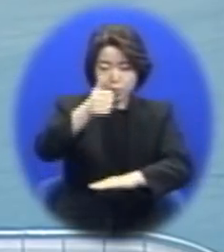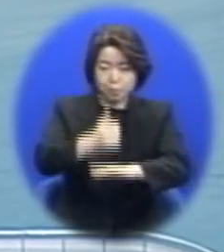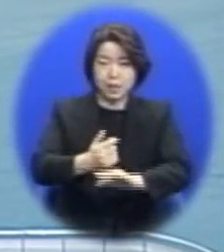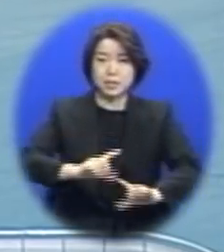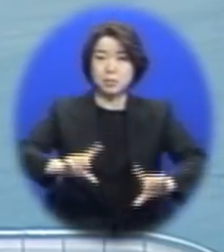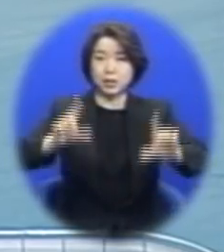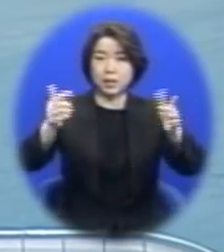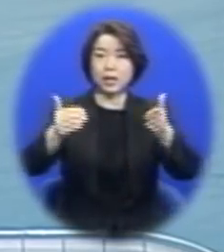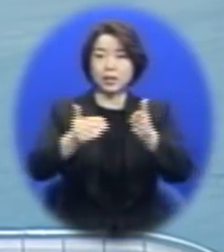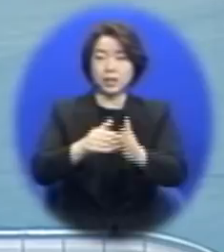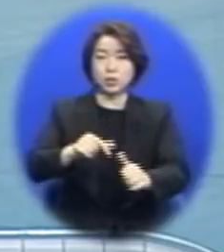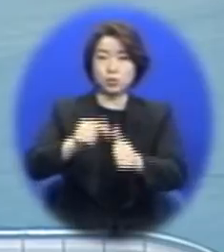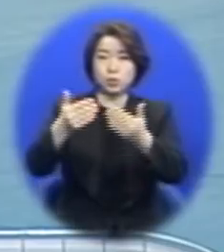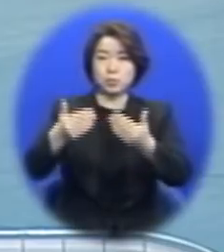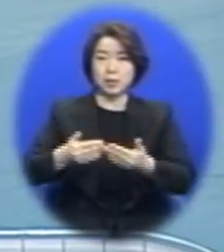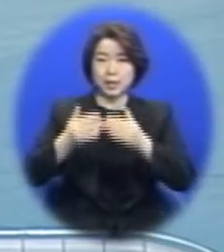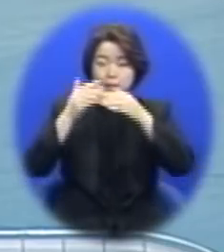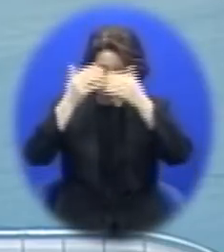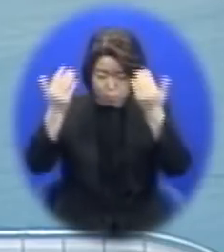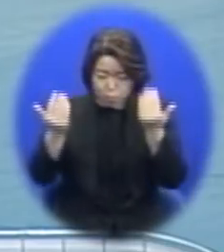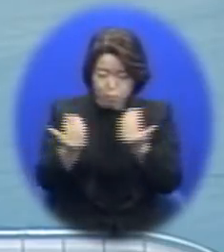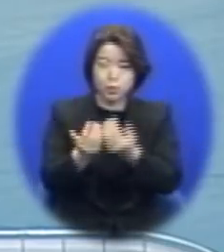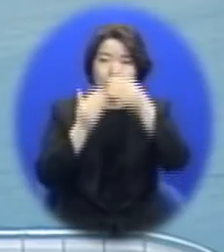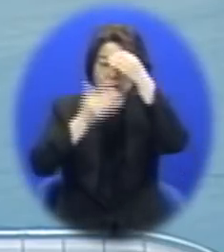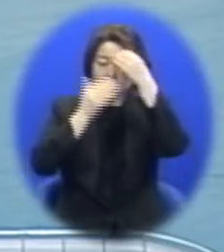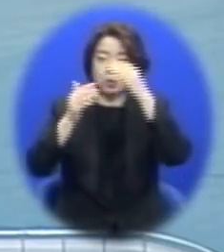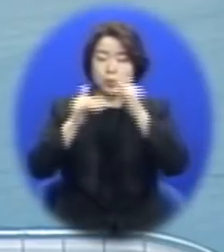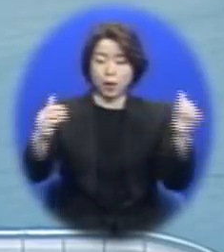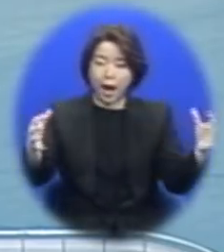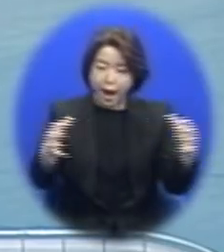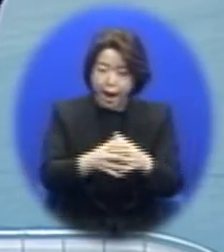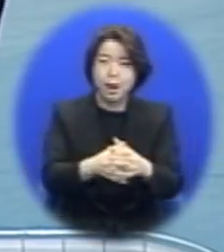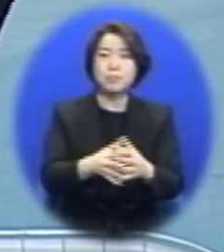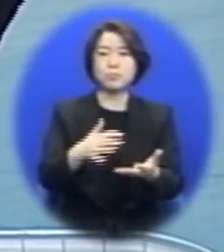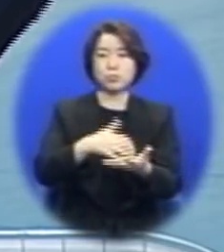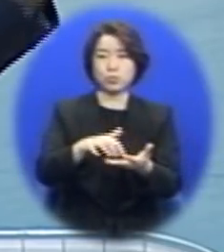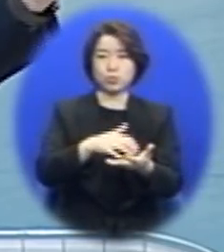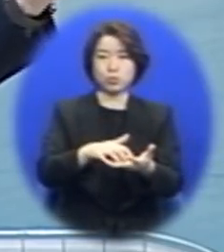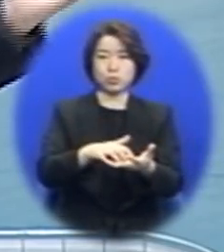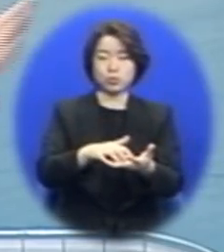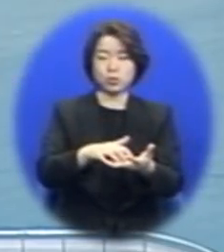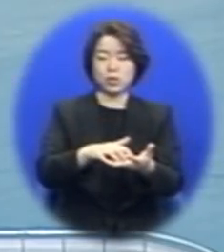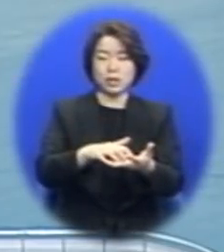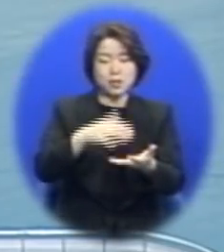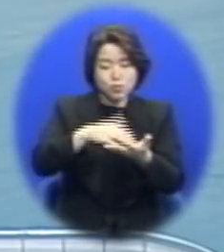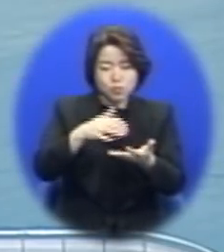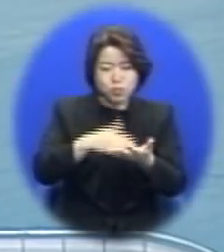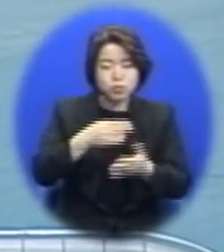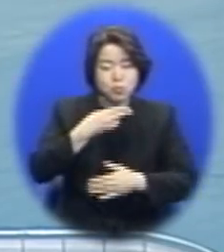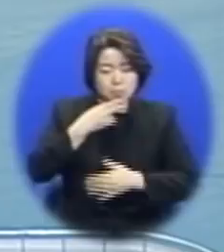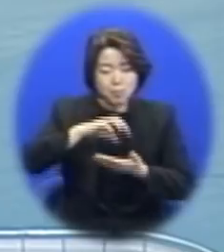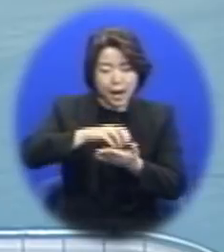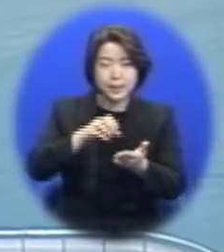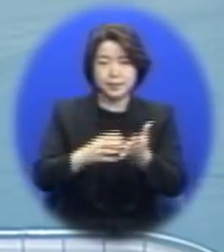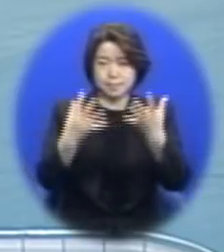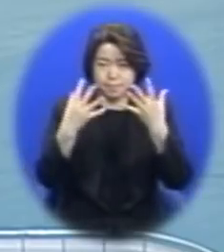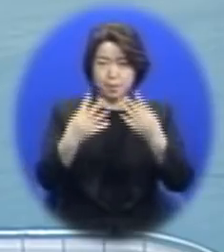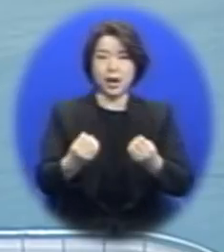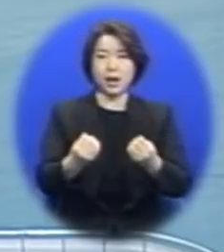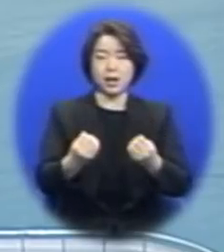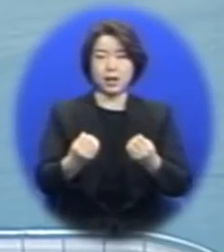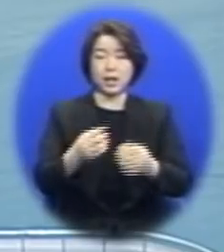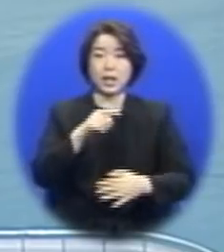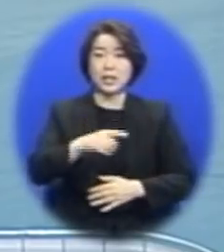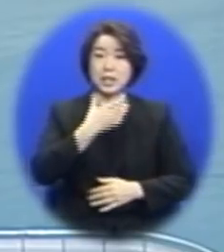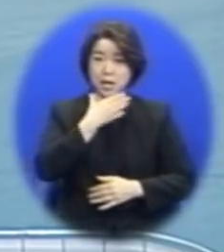구원받을 모든 성도들이 다 합해진 수, 그 수는 셀 수도 없을 만큼 많다는 것.